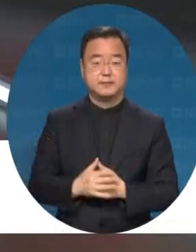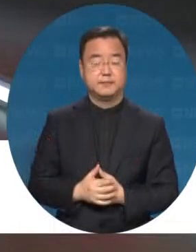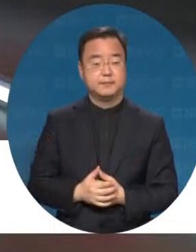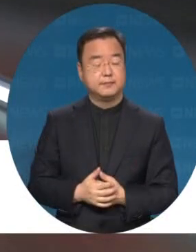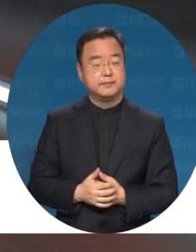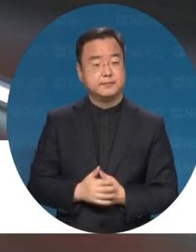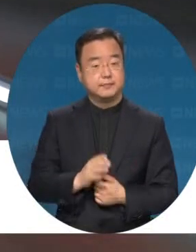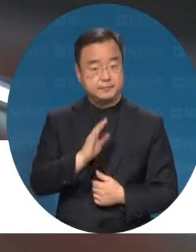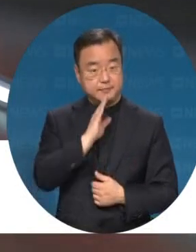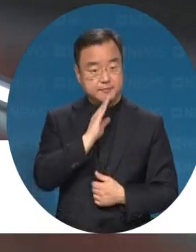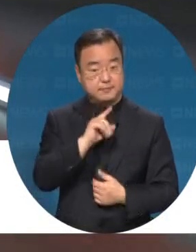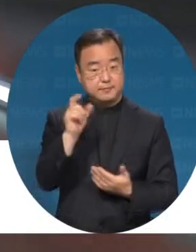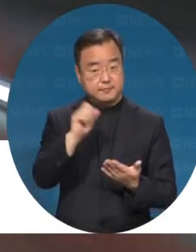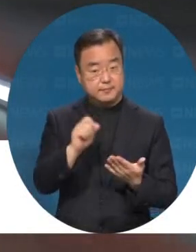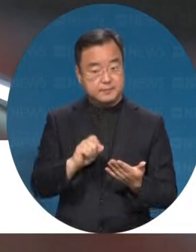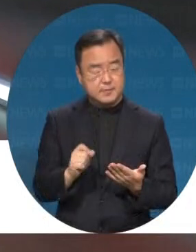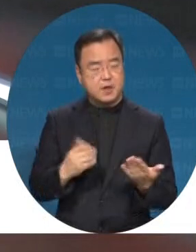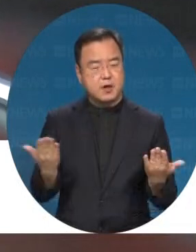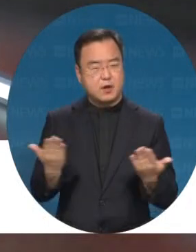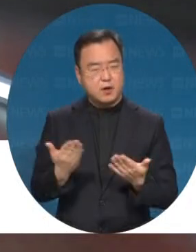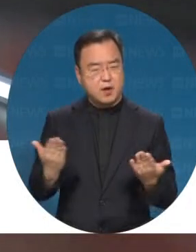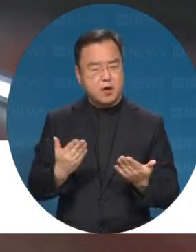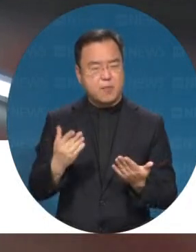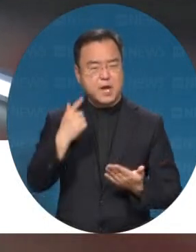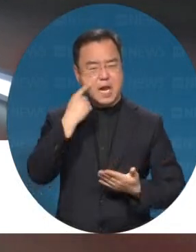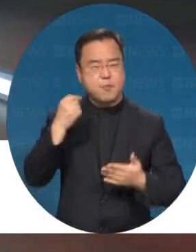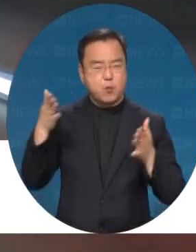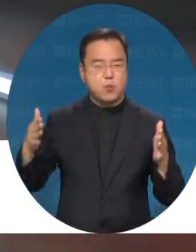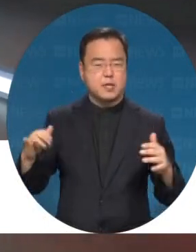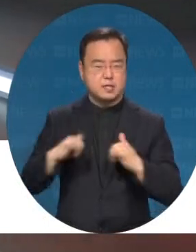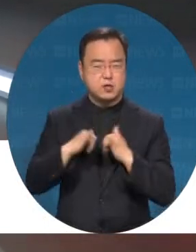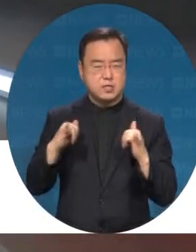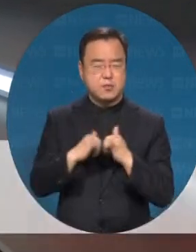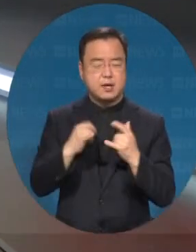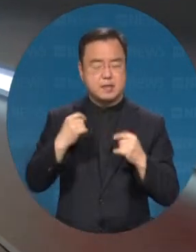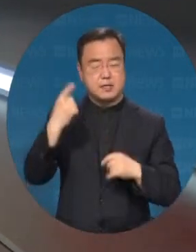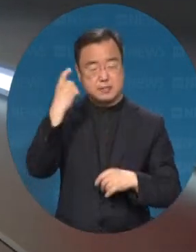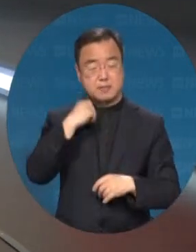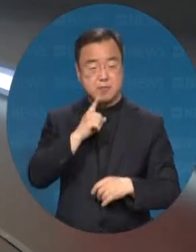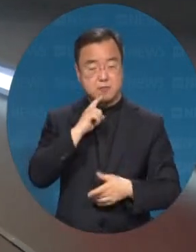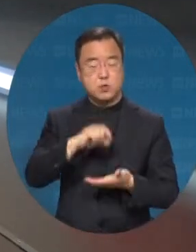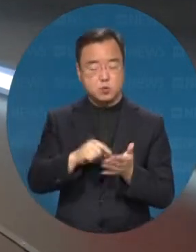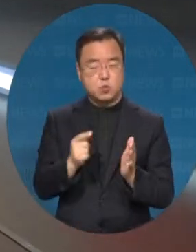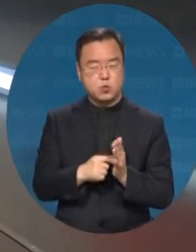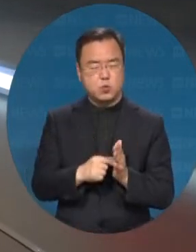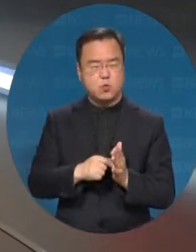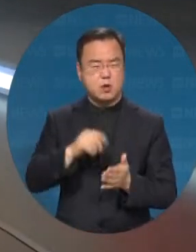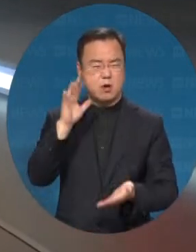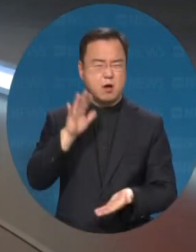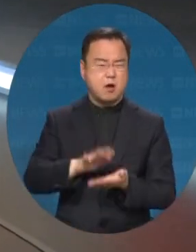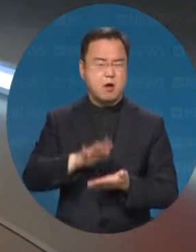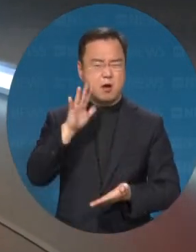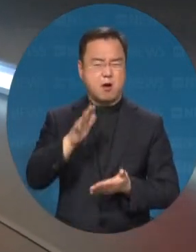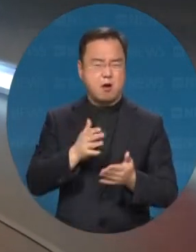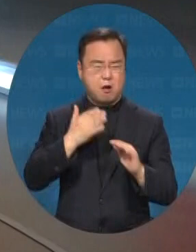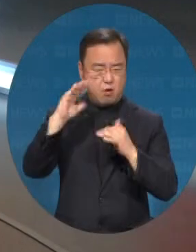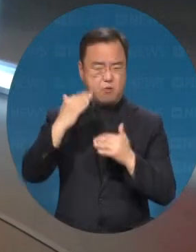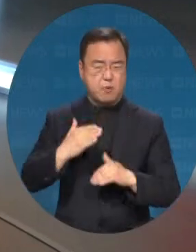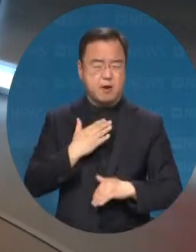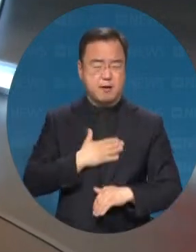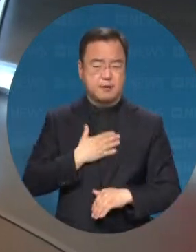영문 전기를 쓰는 일이 마치 임진왜란 같았다라는 건 그만큼 치열한 과정이었다는 뜻 같습니다